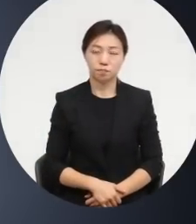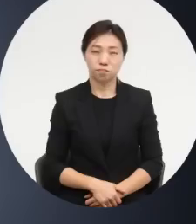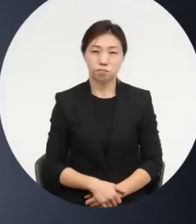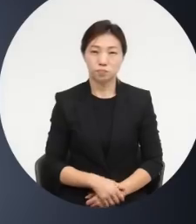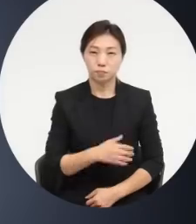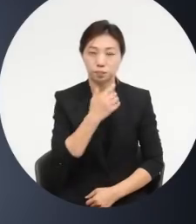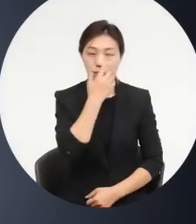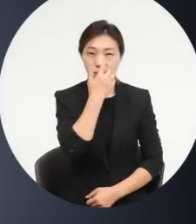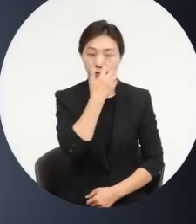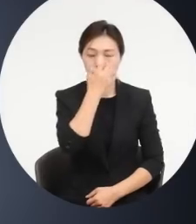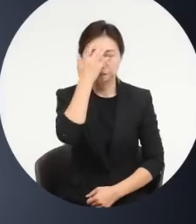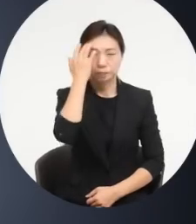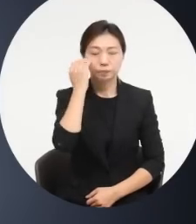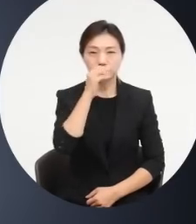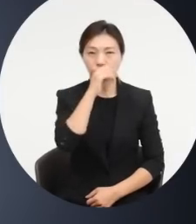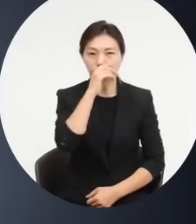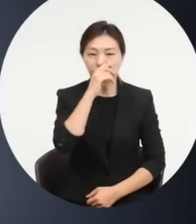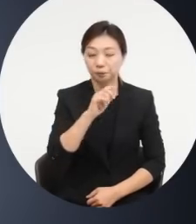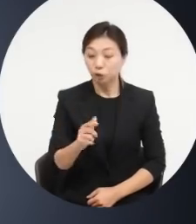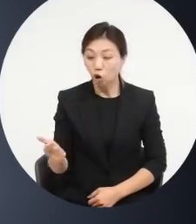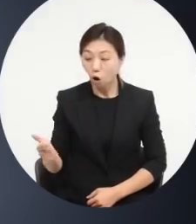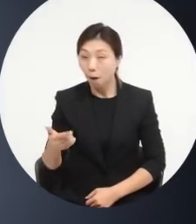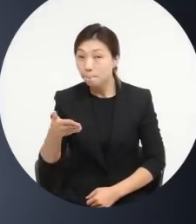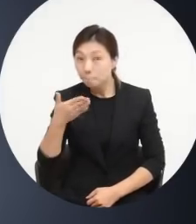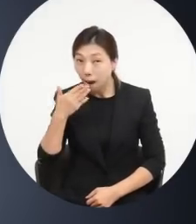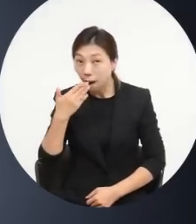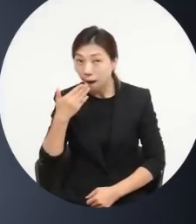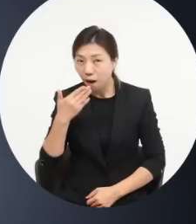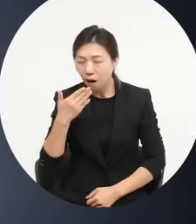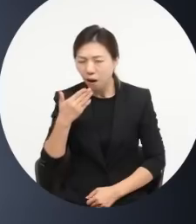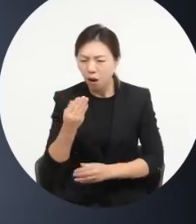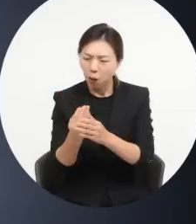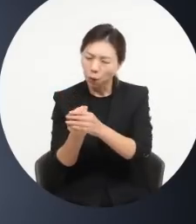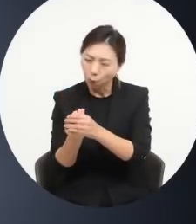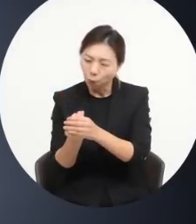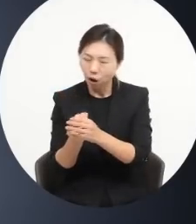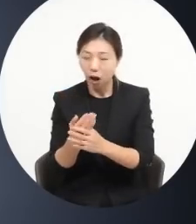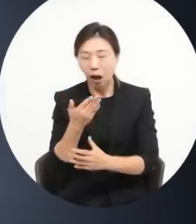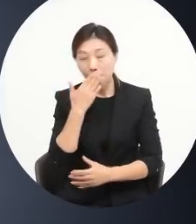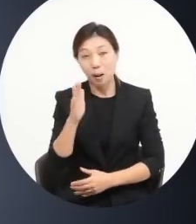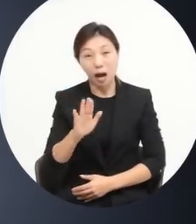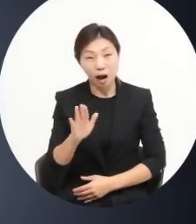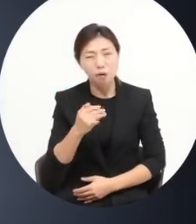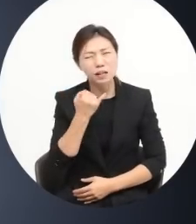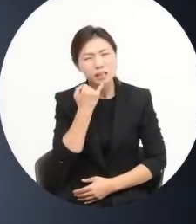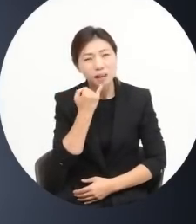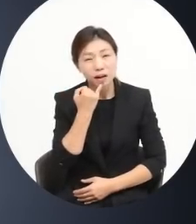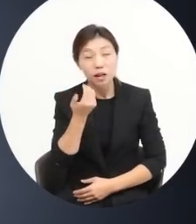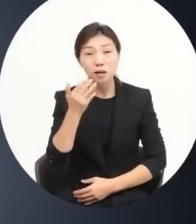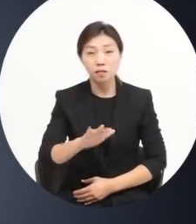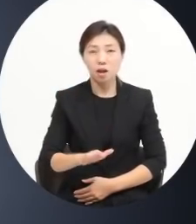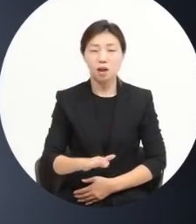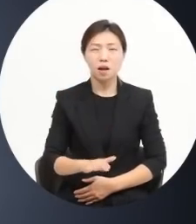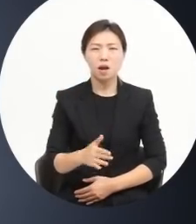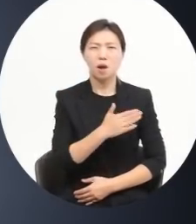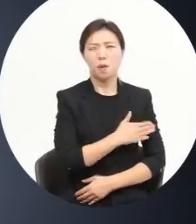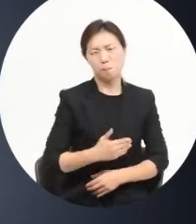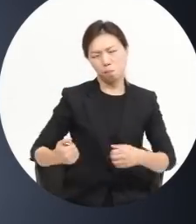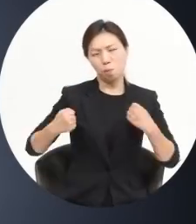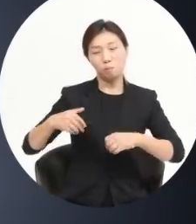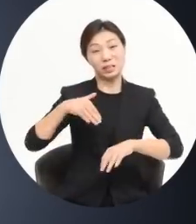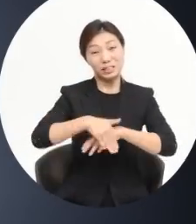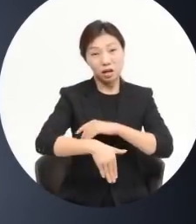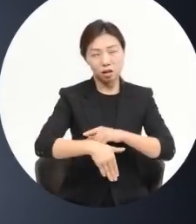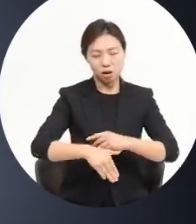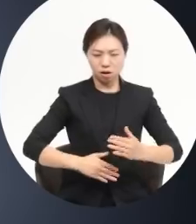그 큰 문제. 그러니까 저녁을 안 먹거나 적게 먹으면 좋은데 자기 체질상